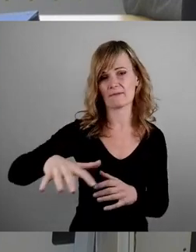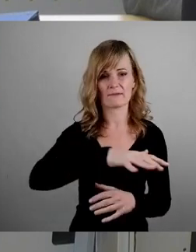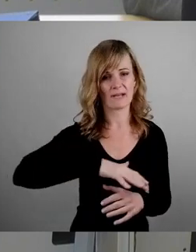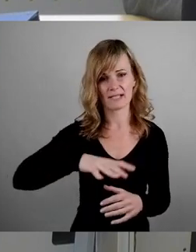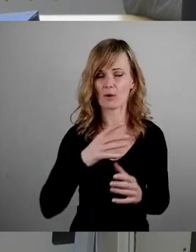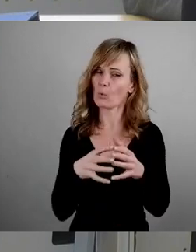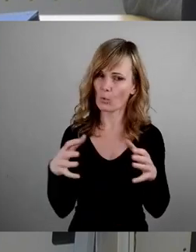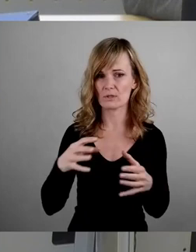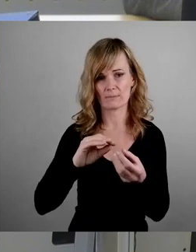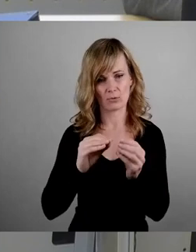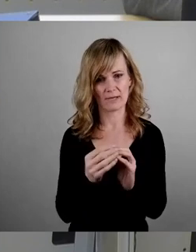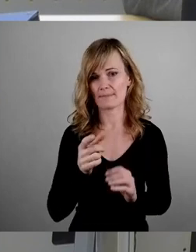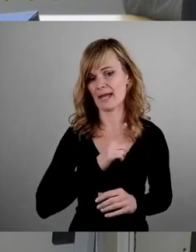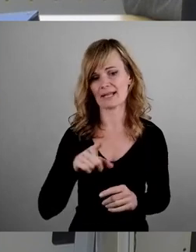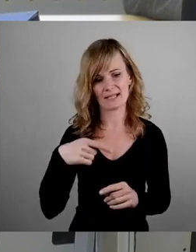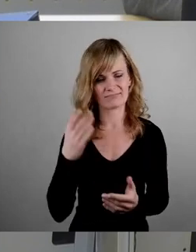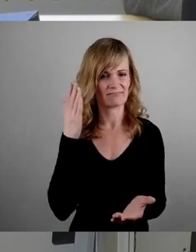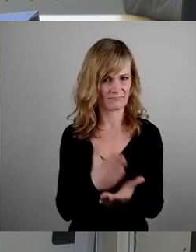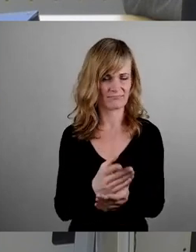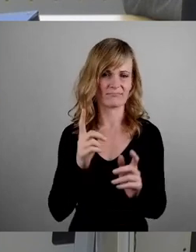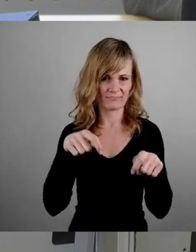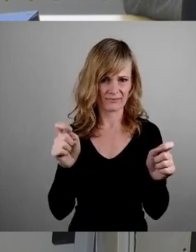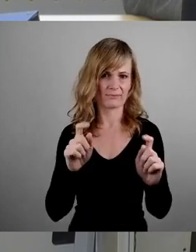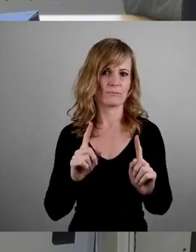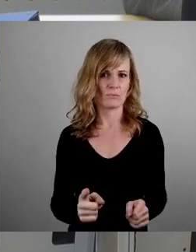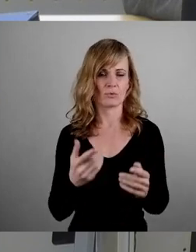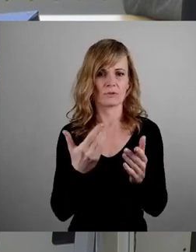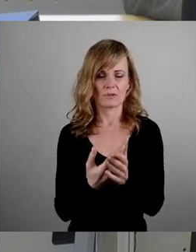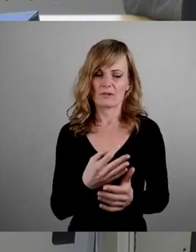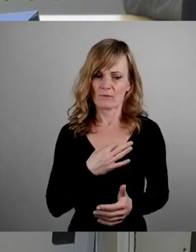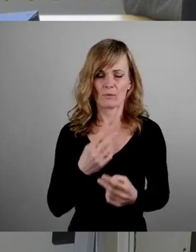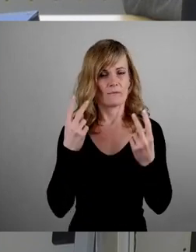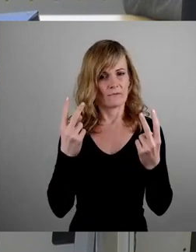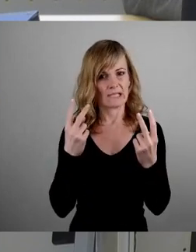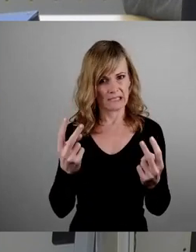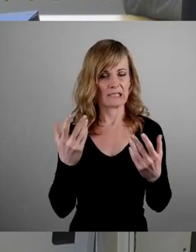Problem, das muss eigentlich endlich mal erledigt werden. Das liegt uns sehr am Herzen.